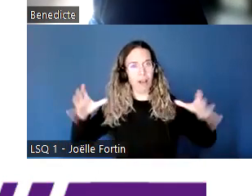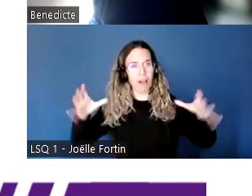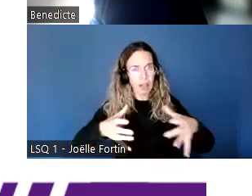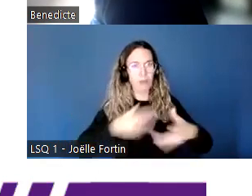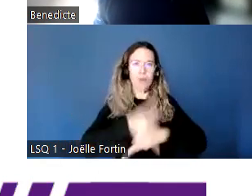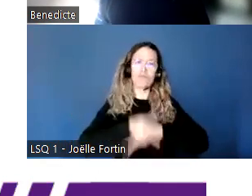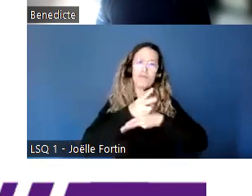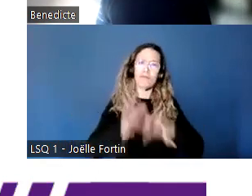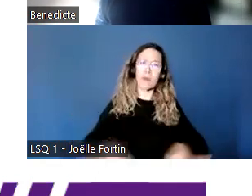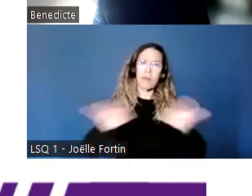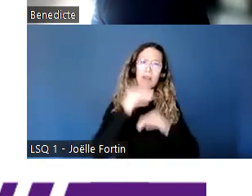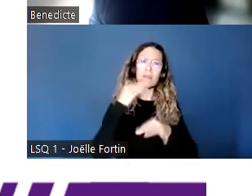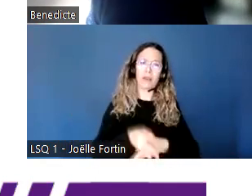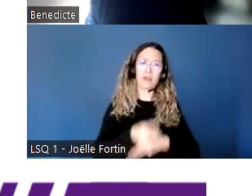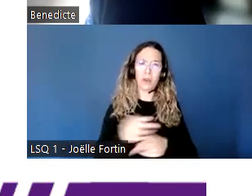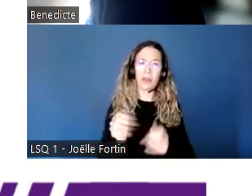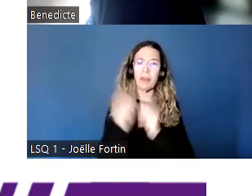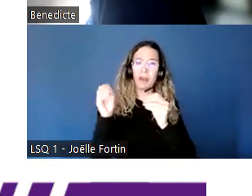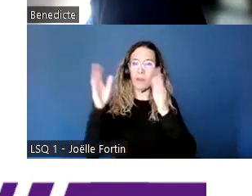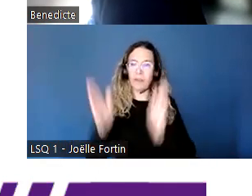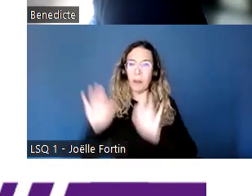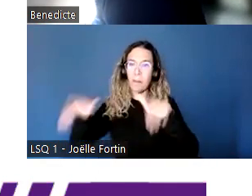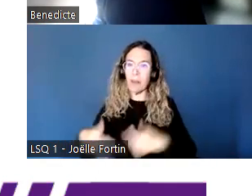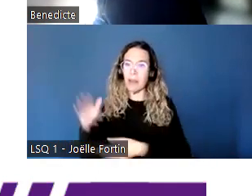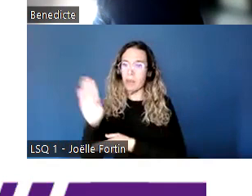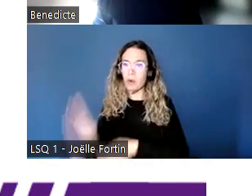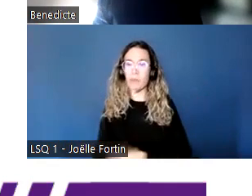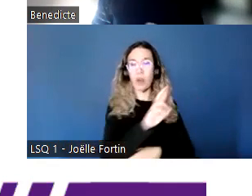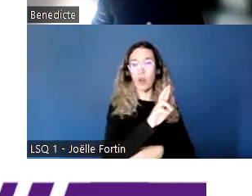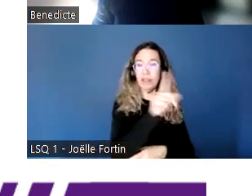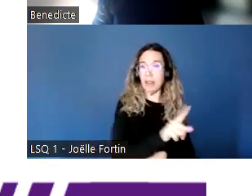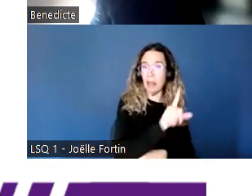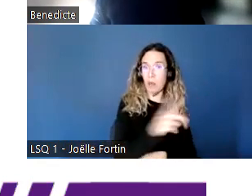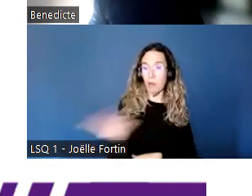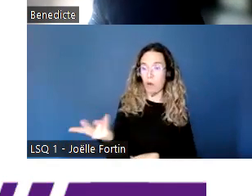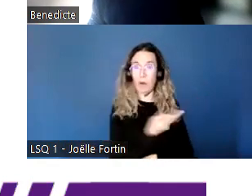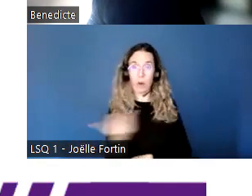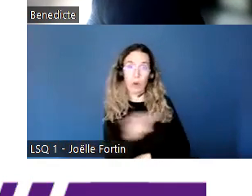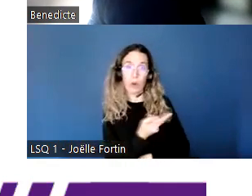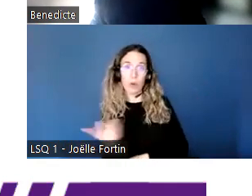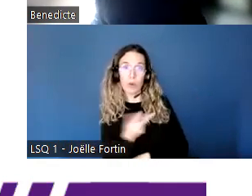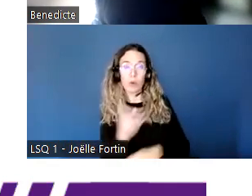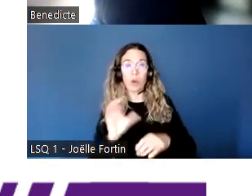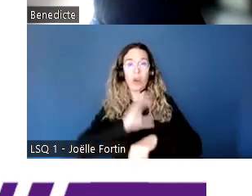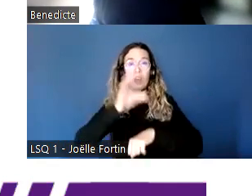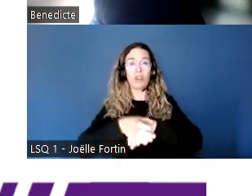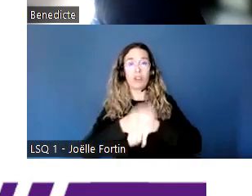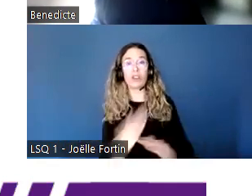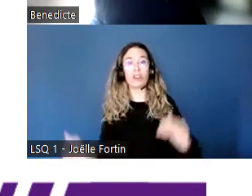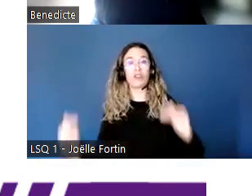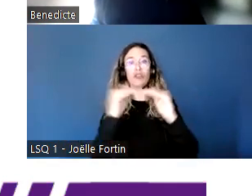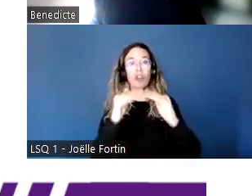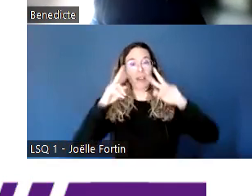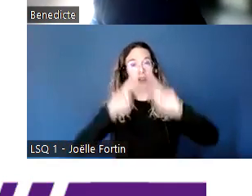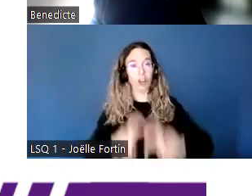projet avec professeur Marie Beaulieu et Roxane Leboeuf, toutes deux de la chaire de recherche sur la maltraitance